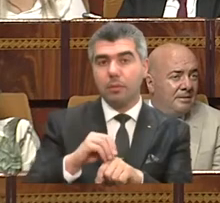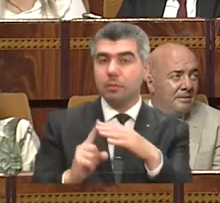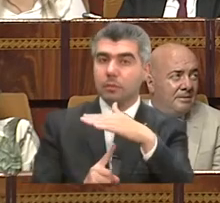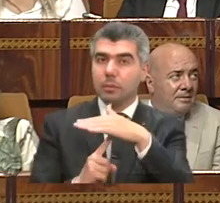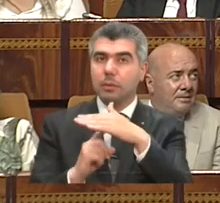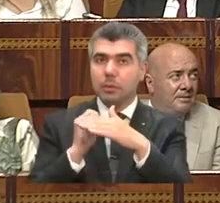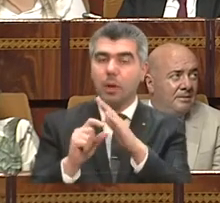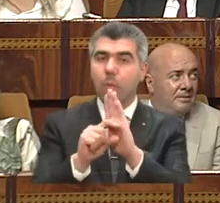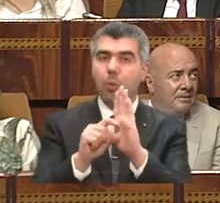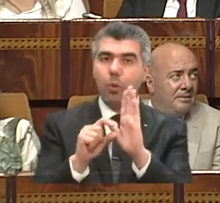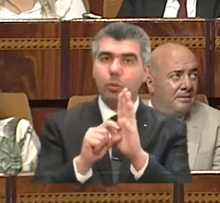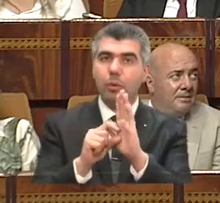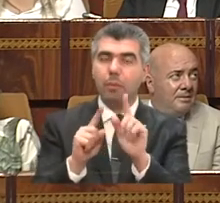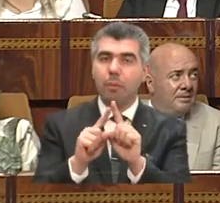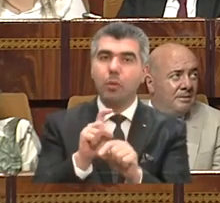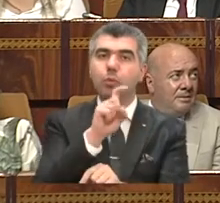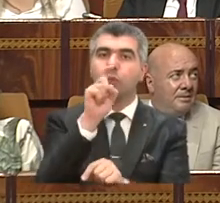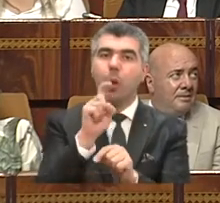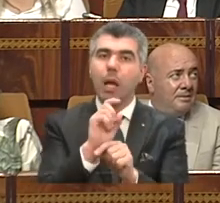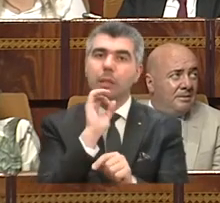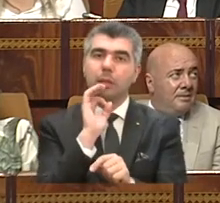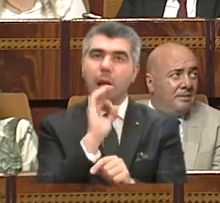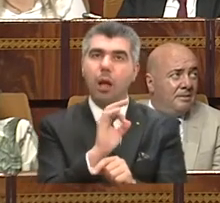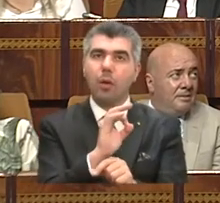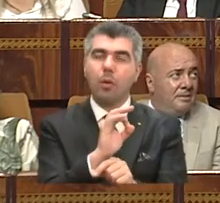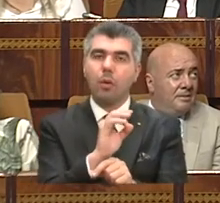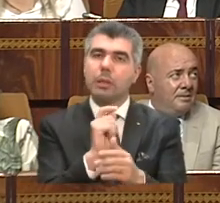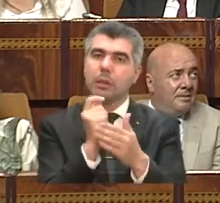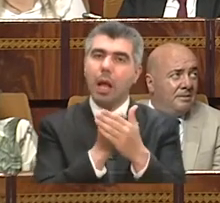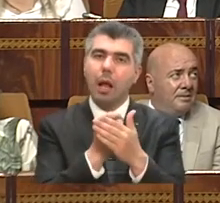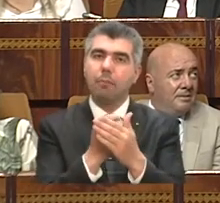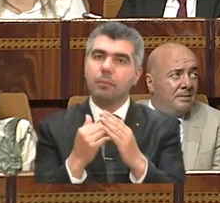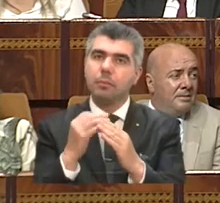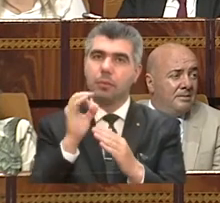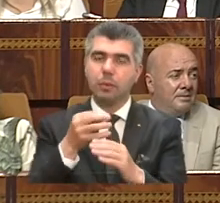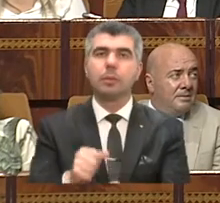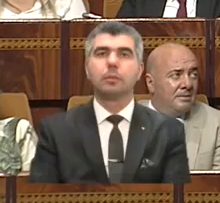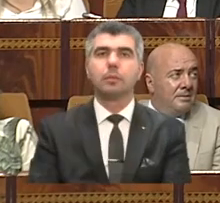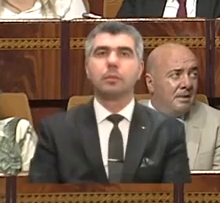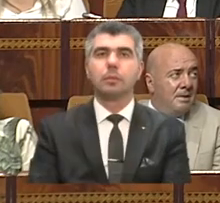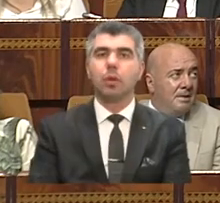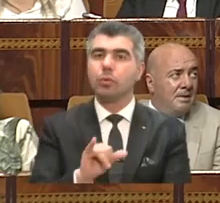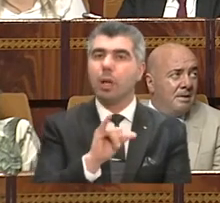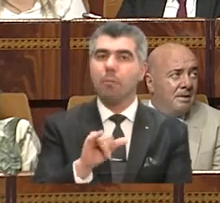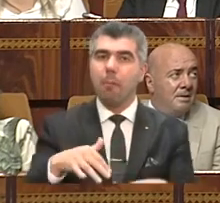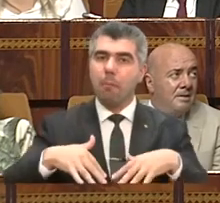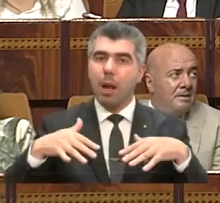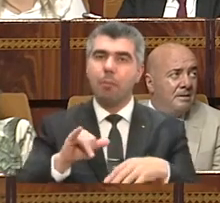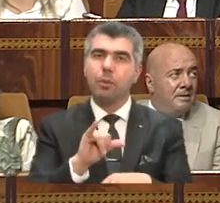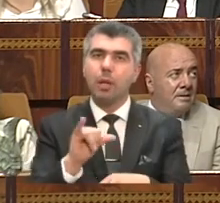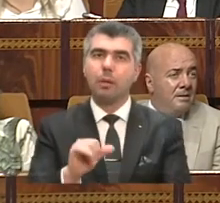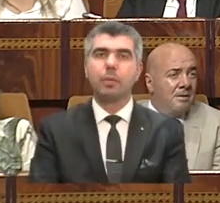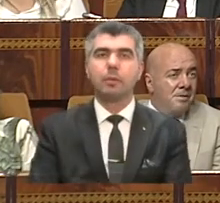الموضوع يجب ان يكون واضع السؤال، واضع السؤال هو اللي غيطلب، ماشي شي حبه. اذا